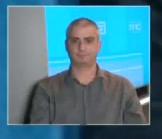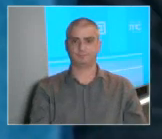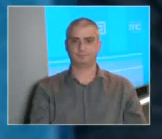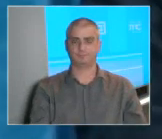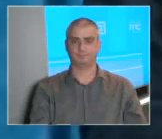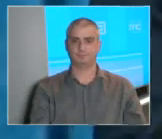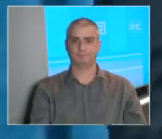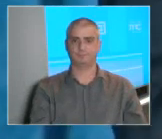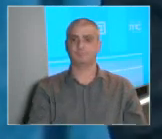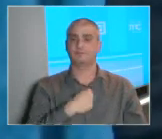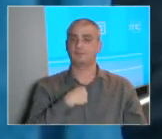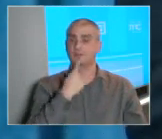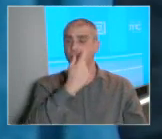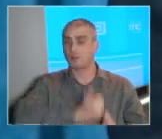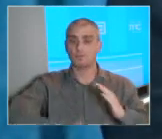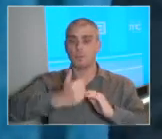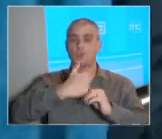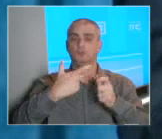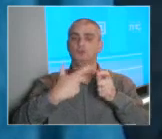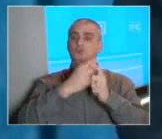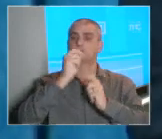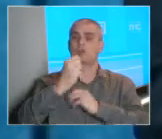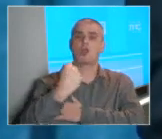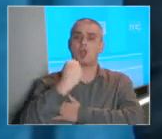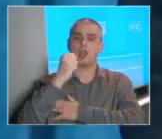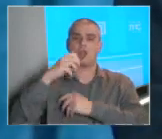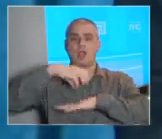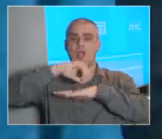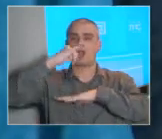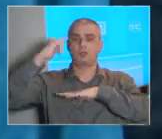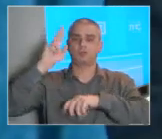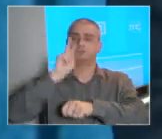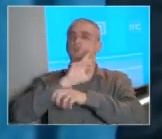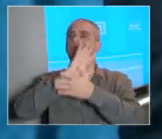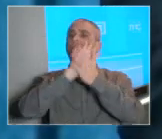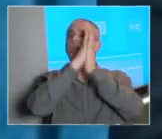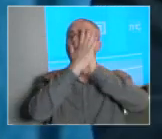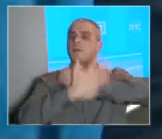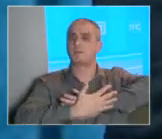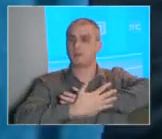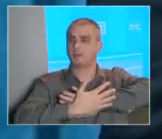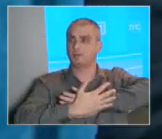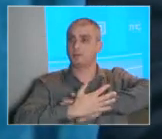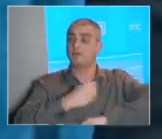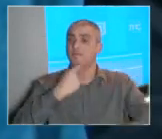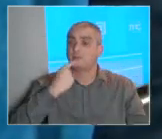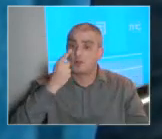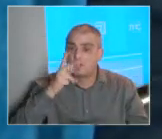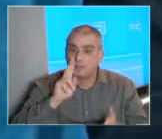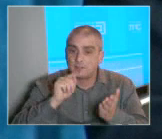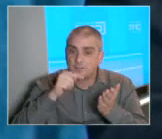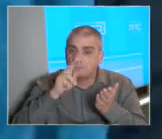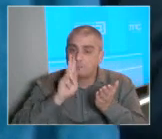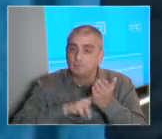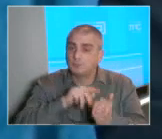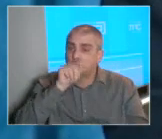وإسنادها وهو على رأس فيلق القدس في الحرس الثوري